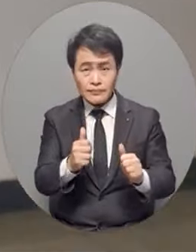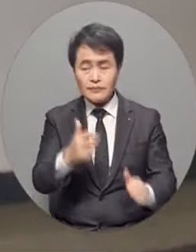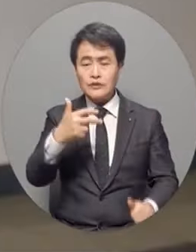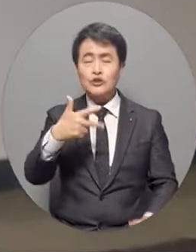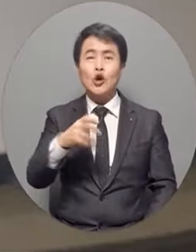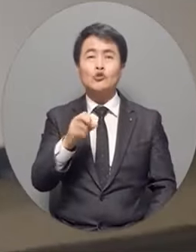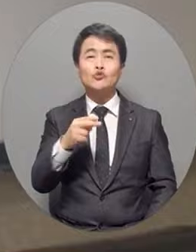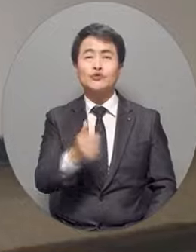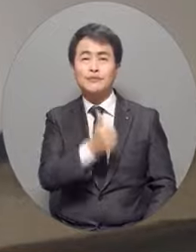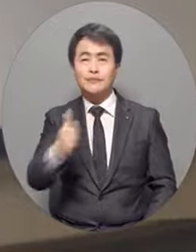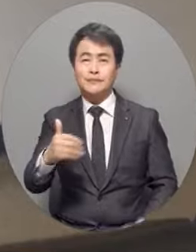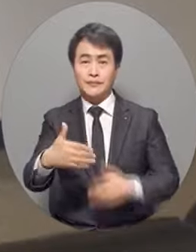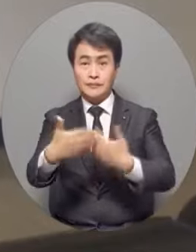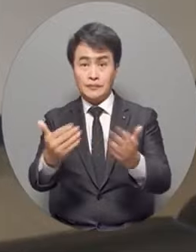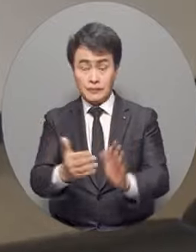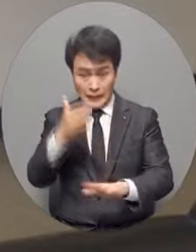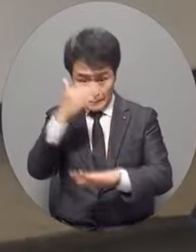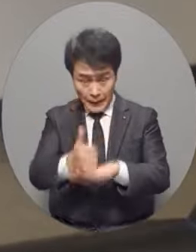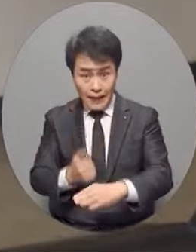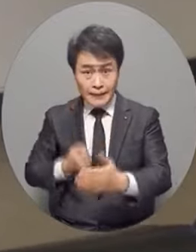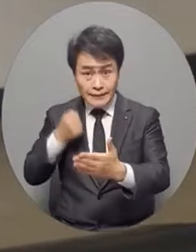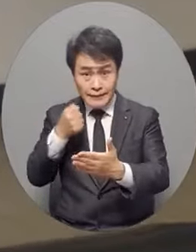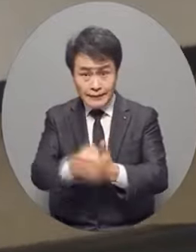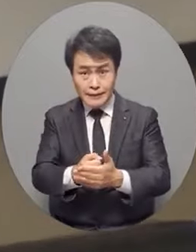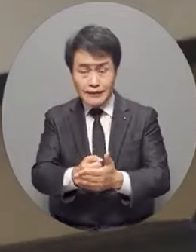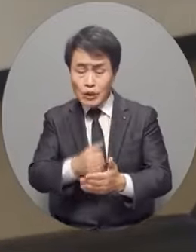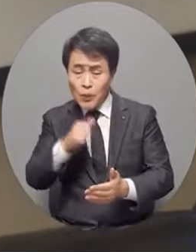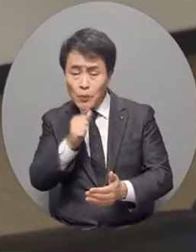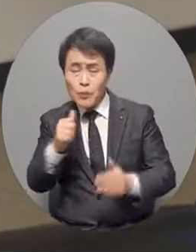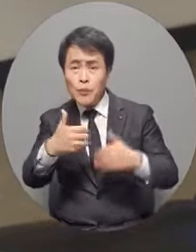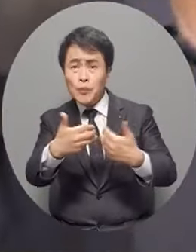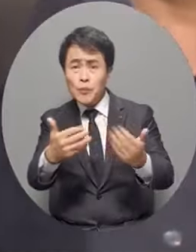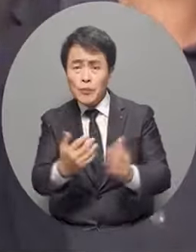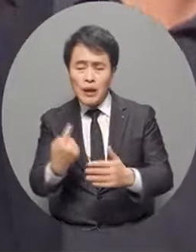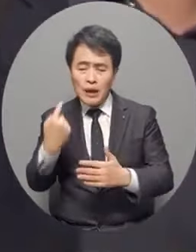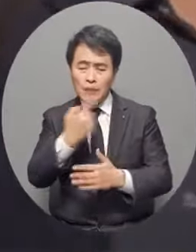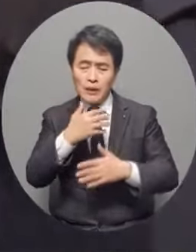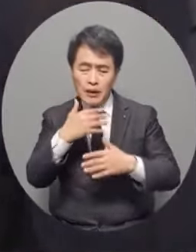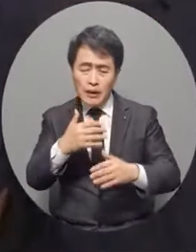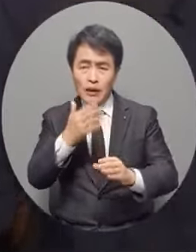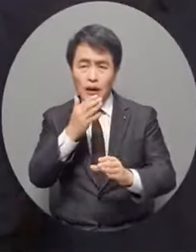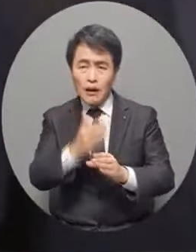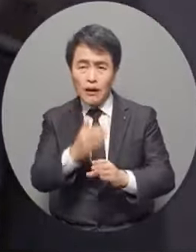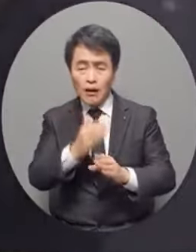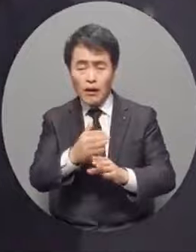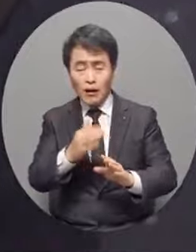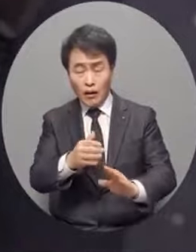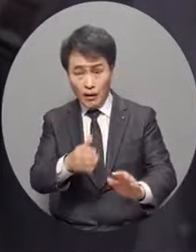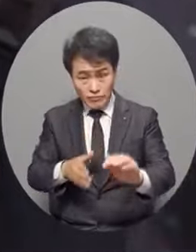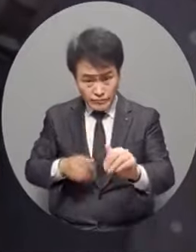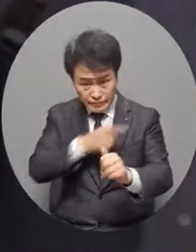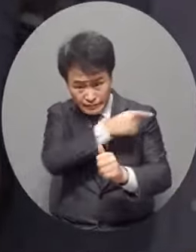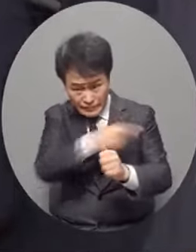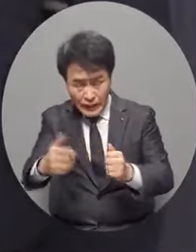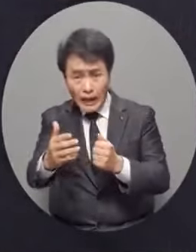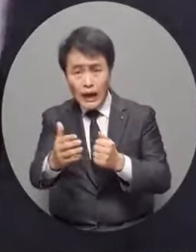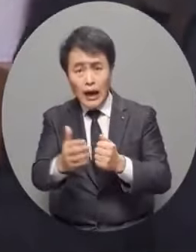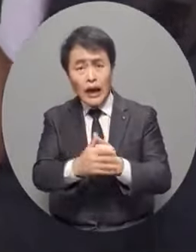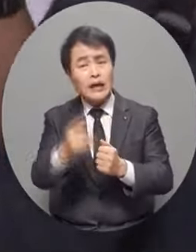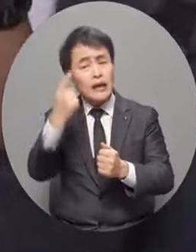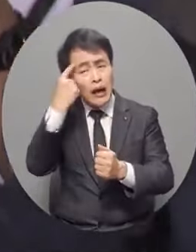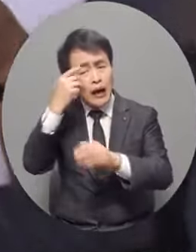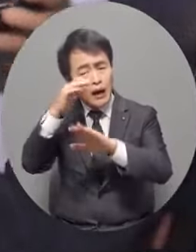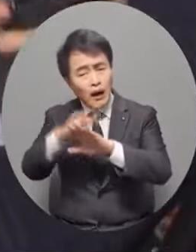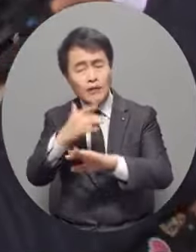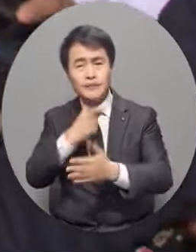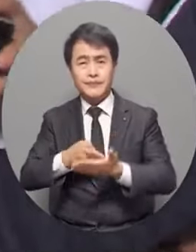정유정. 지난 결심 공판에서 정유정 측 변호인은 심신미약 상태에서 범행을 저지른 것이라며 정상 참작을